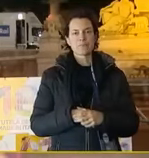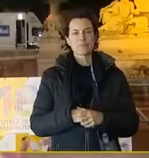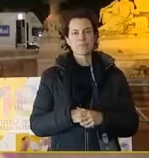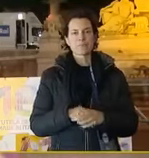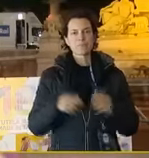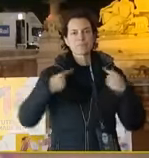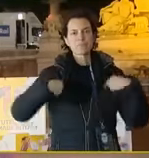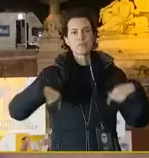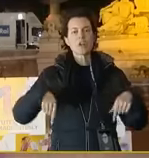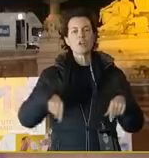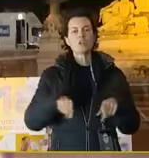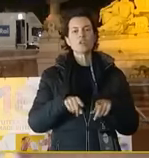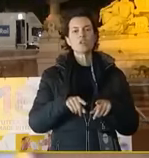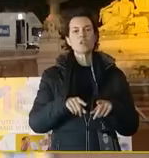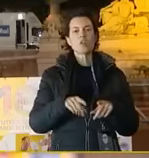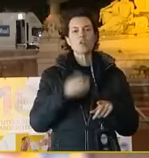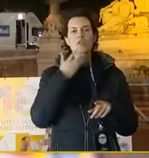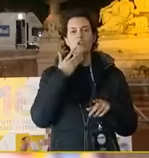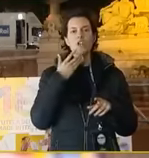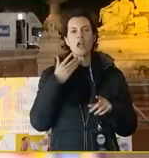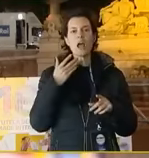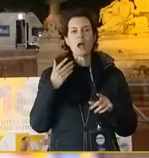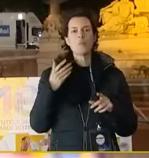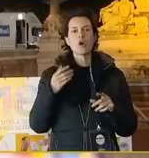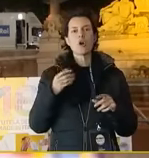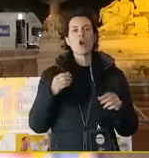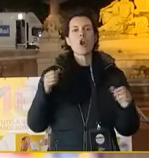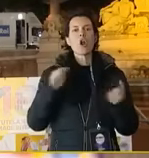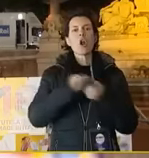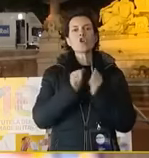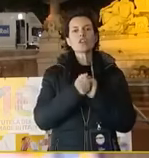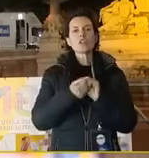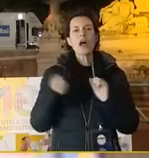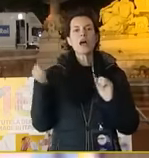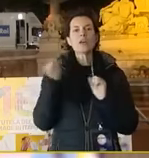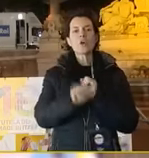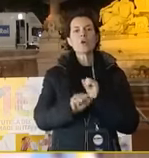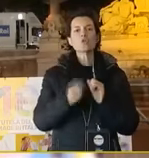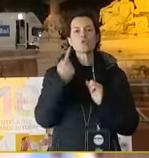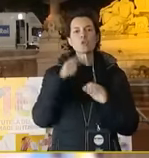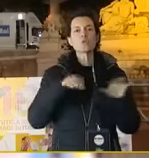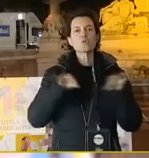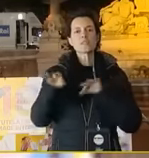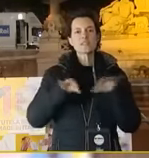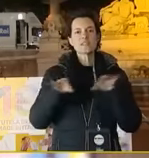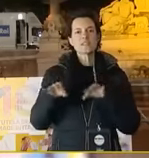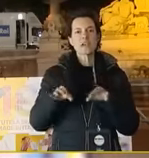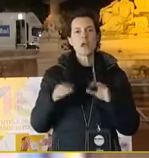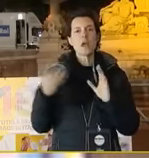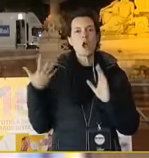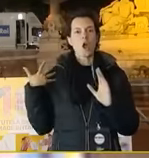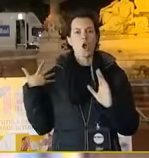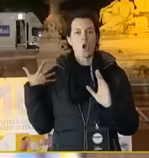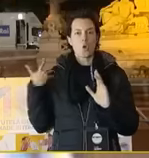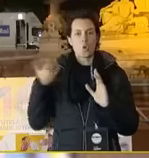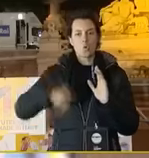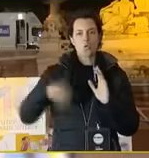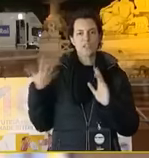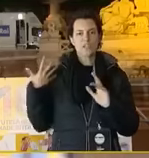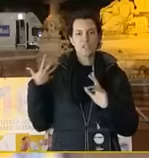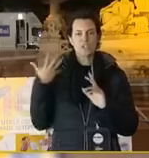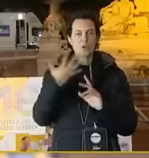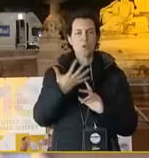Noi ci stiamo opponendo a un sistema dove, adesso l'abbiamo visto in questi ultimi 5 anni, è stato proprio